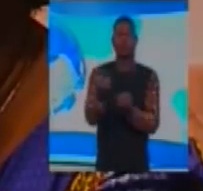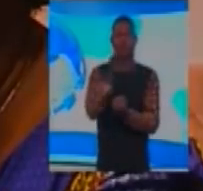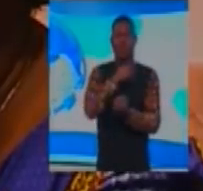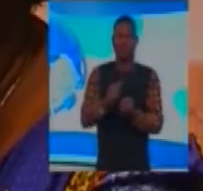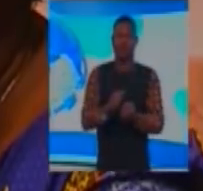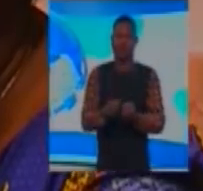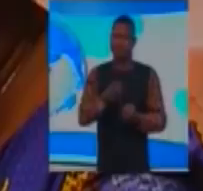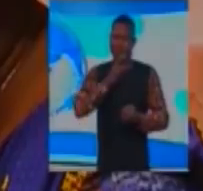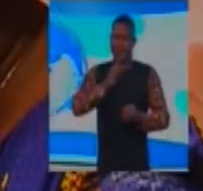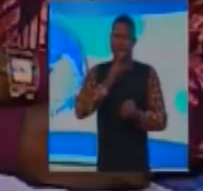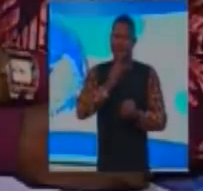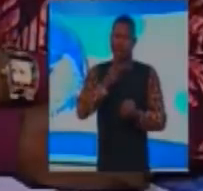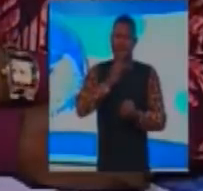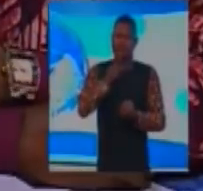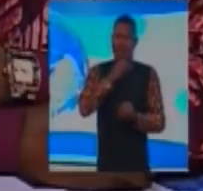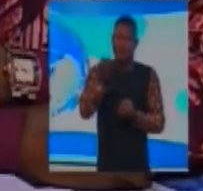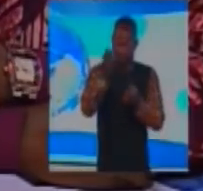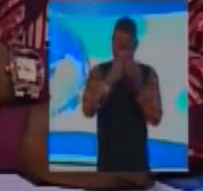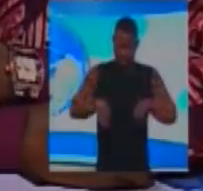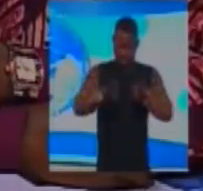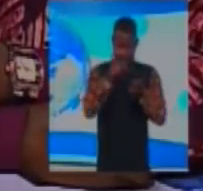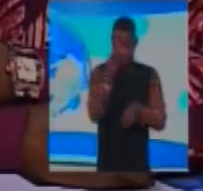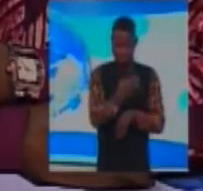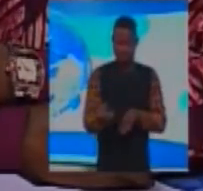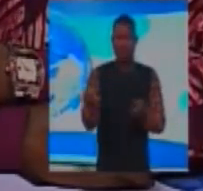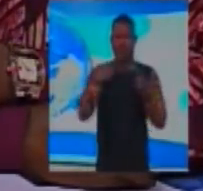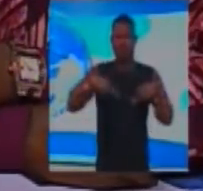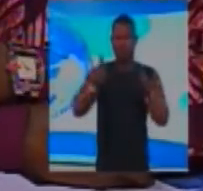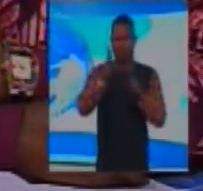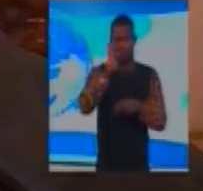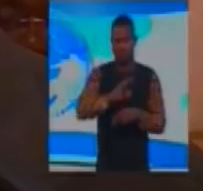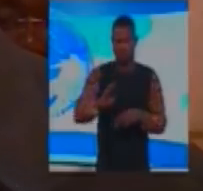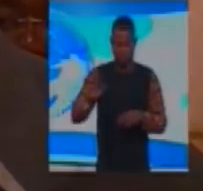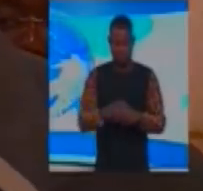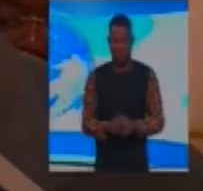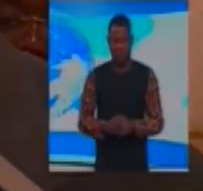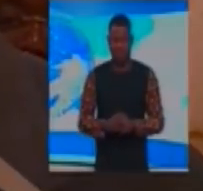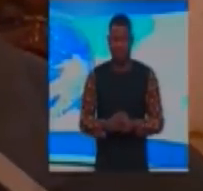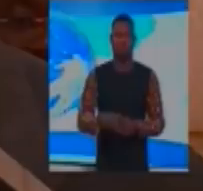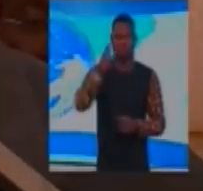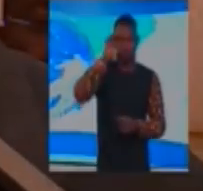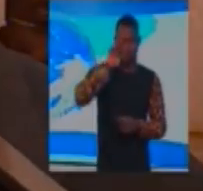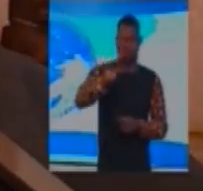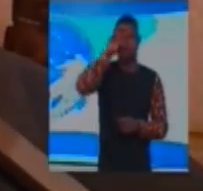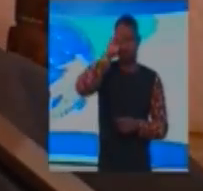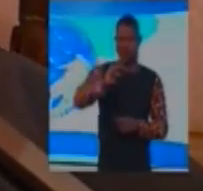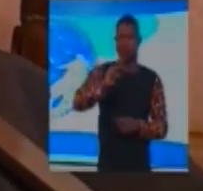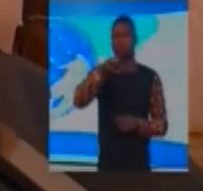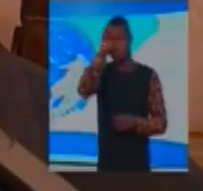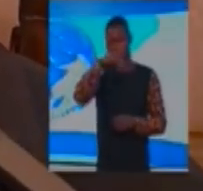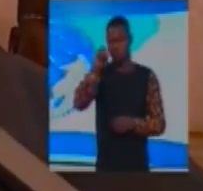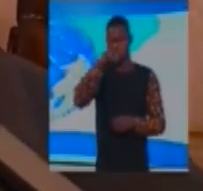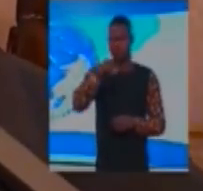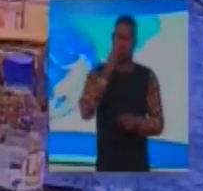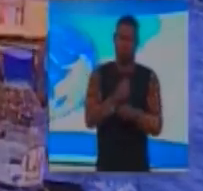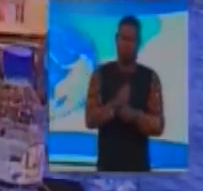la colonne vertébrale de Burkina Faso, le développement agricole. 86% de la population